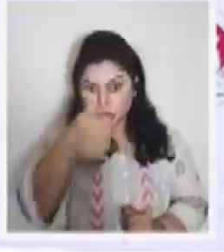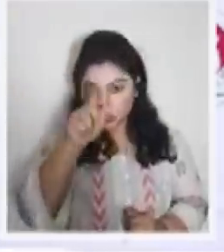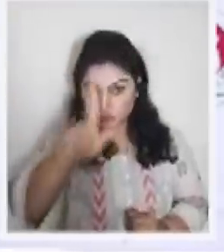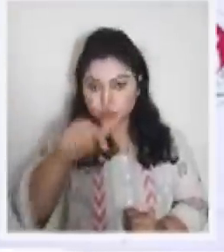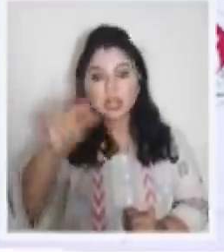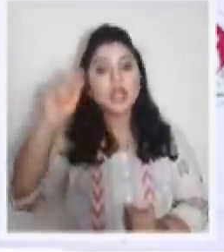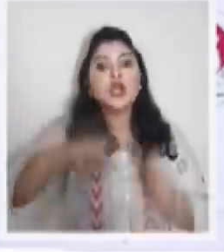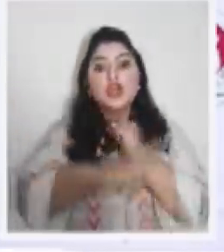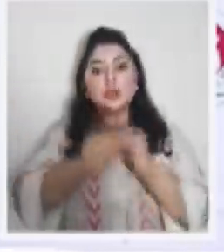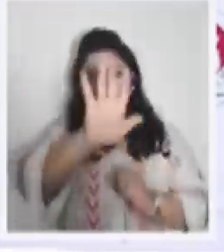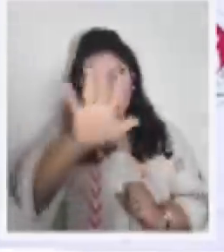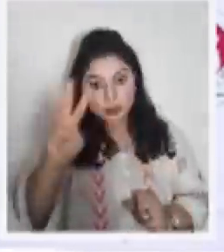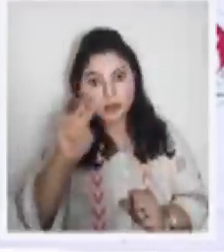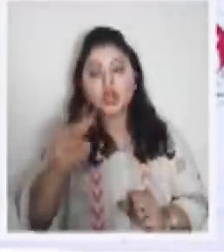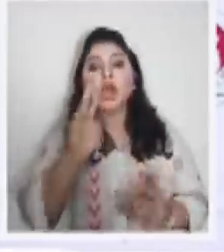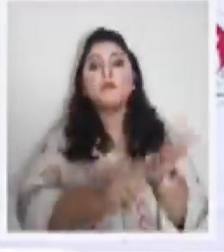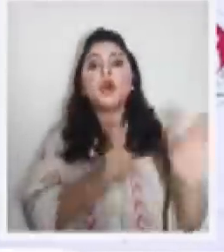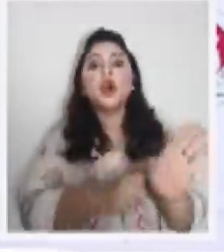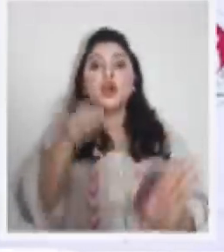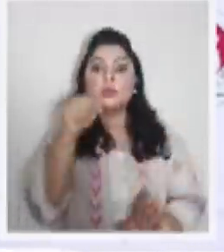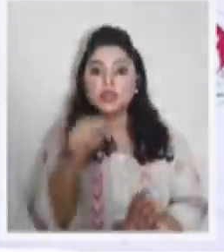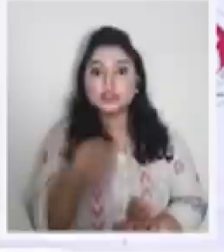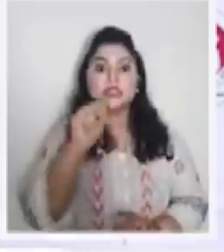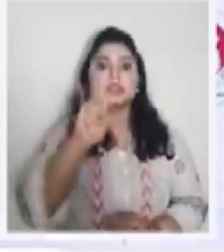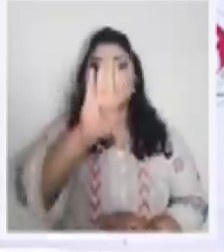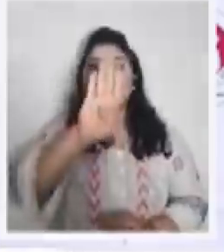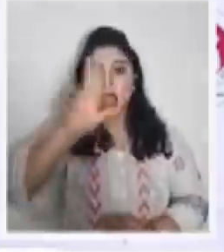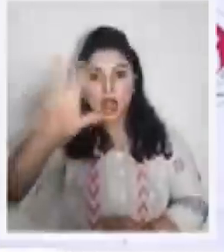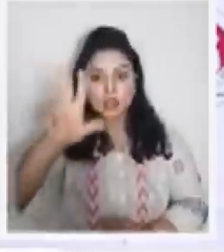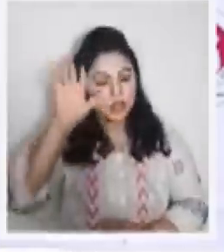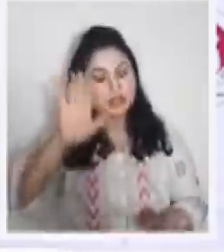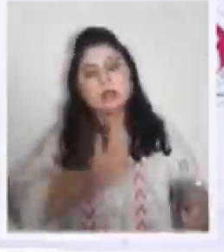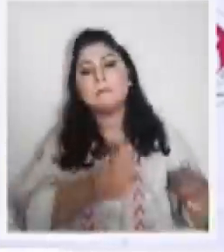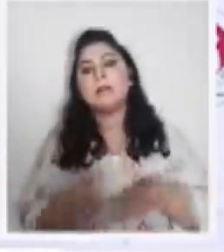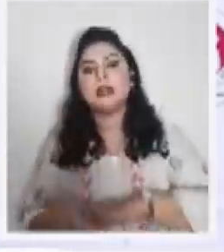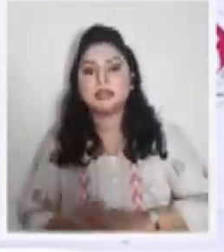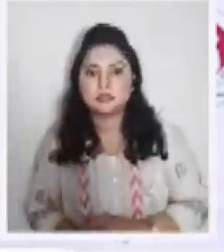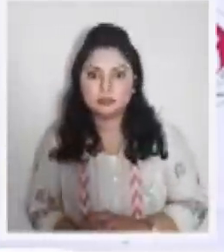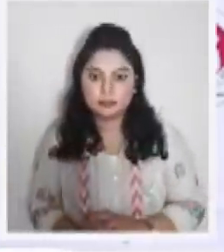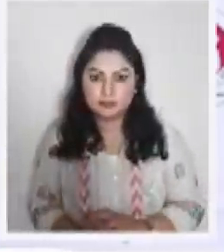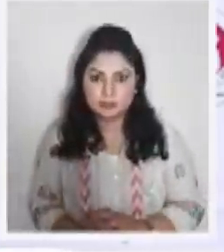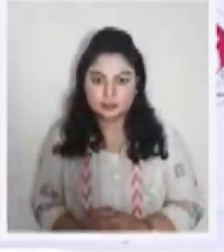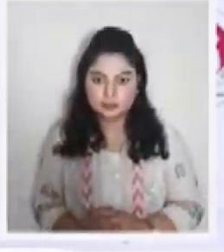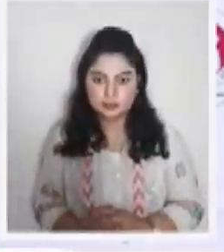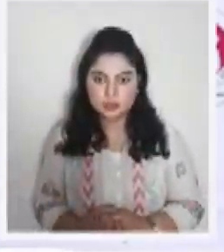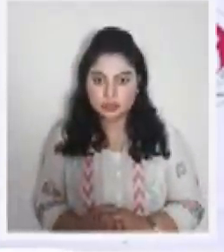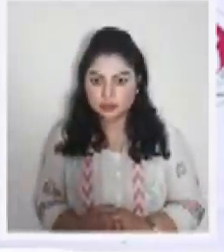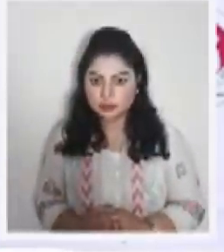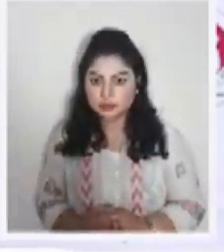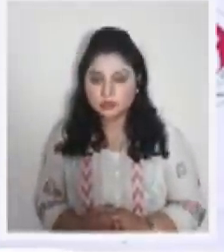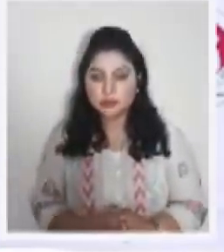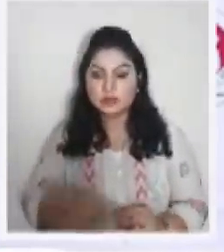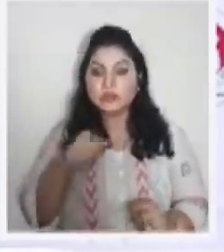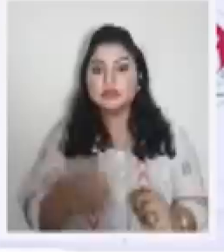জন, বরিশাল 67 জন, সিলেট 84 জন, রংপুর 53 জন এবং ময়মনসিংহ বিভাগে 48 জন মৃত্যুবরণ